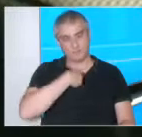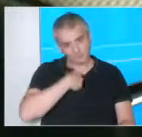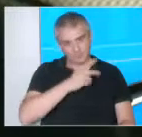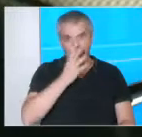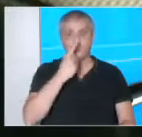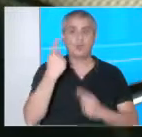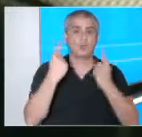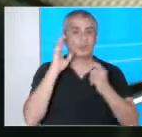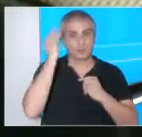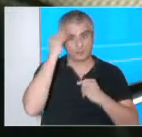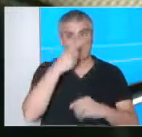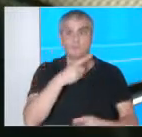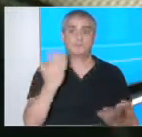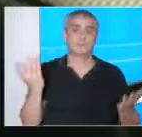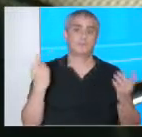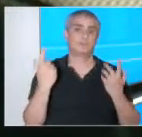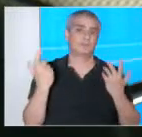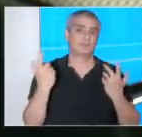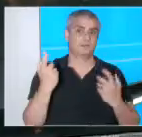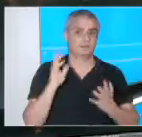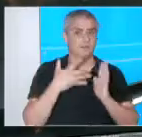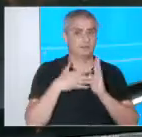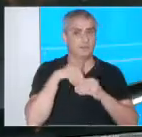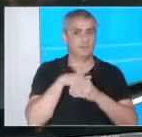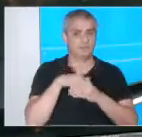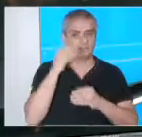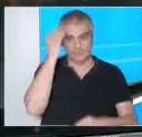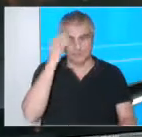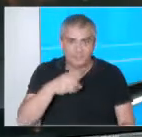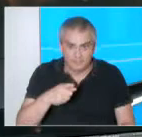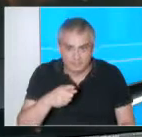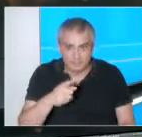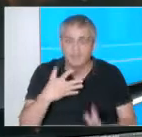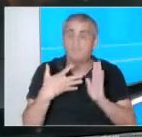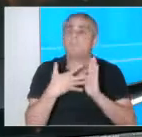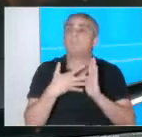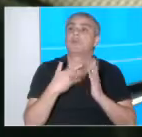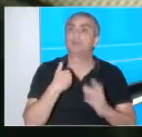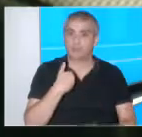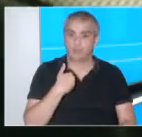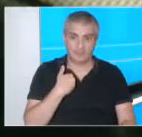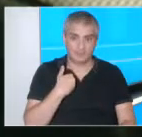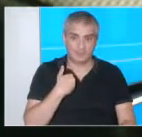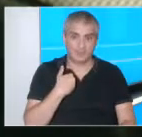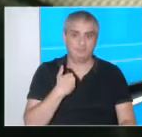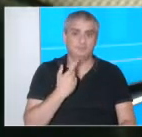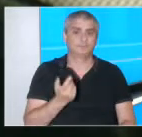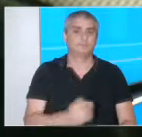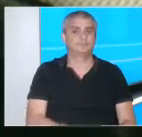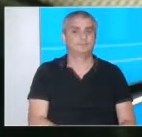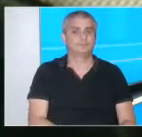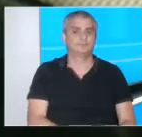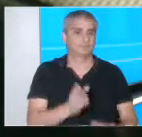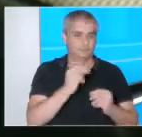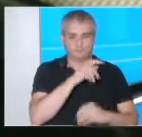יכול... כל אחד יכול לא, ללמוד. לא, אבל זה לא סוף שהייתה אחד... לך ביקורת פנימית. בוא נזכיר, לא, גם הצופים הביקור, שלנו. הביקורת שאני ואייכלר ביטלנו את זה... אתה טענת, שלחת בשעתו עם